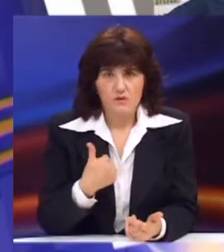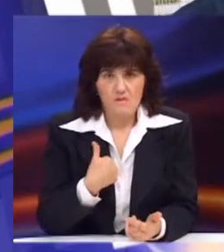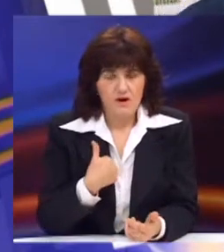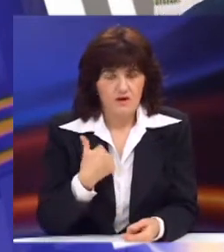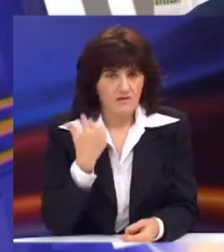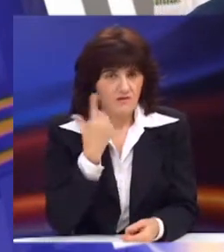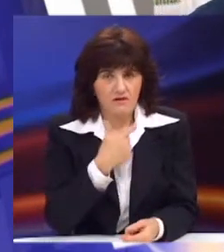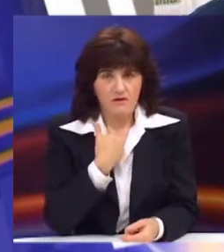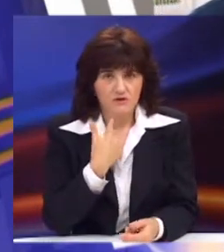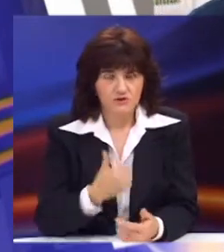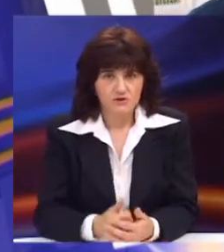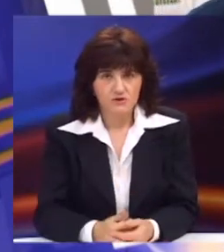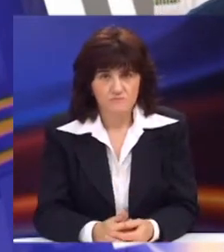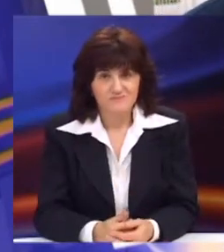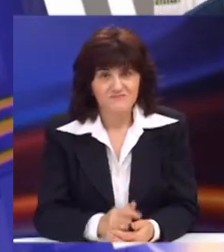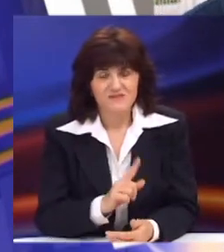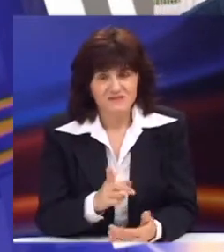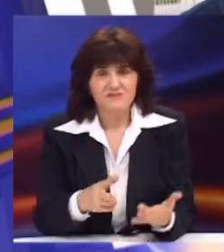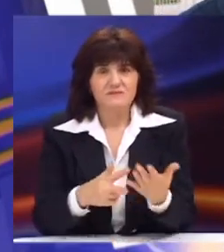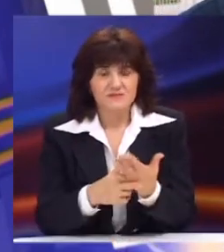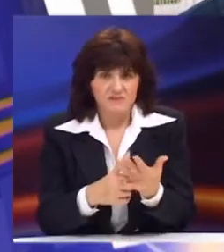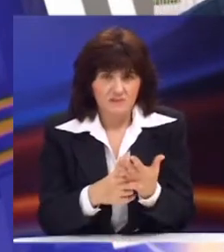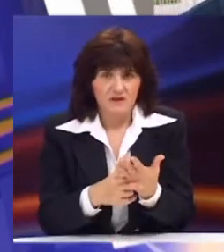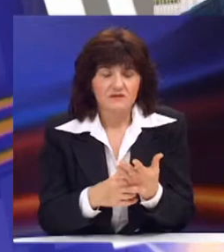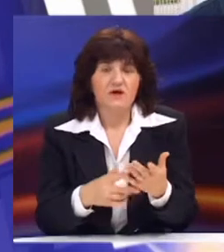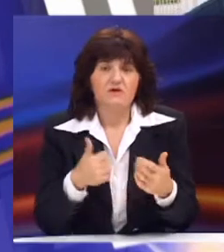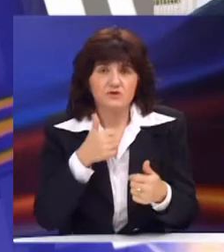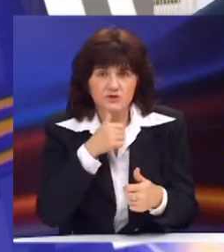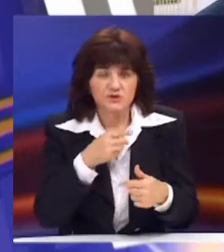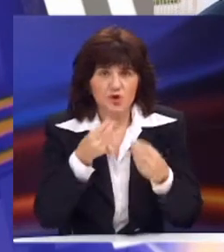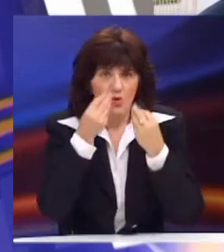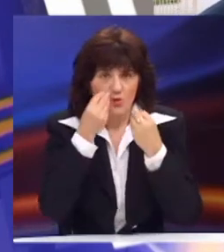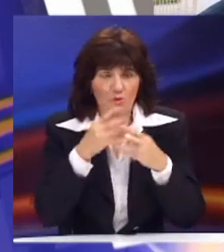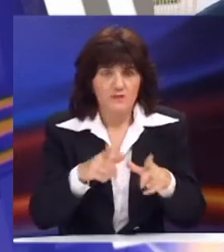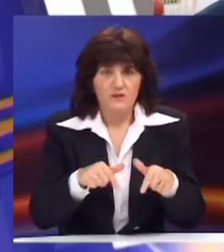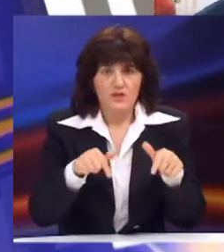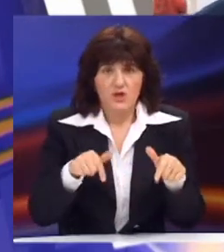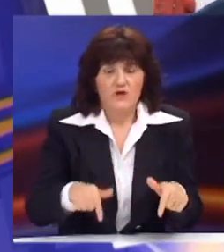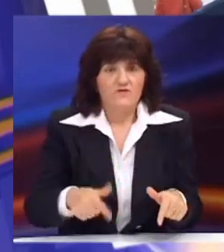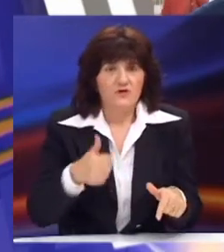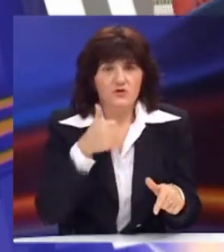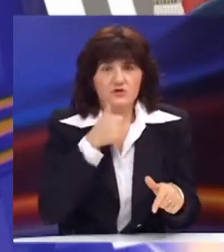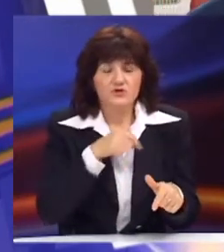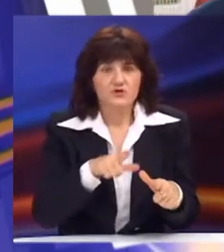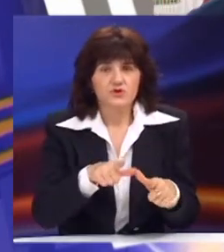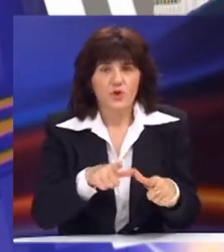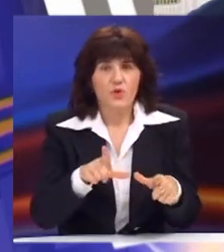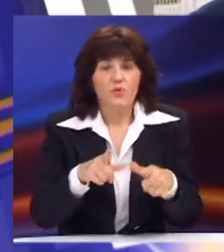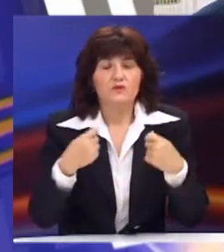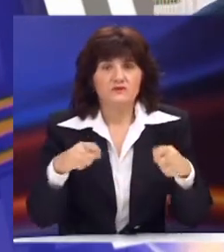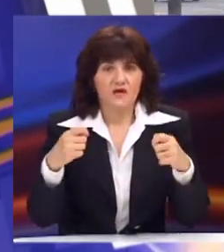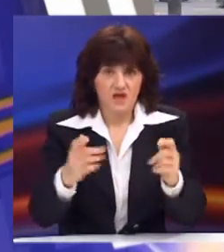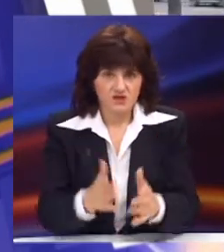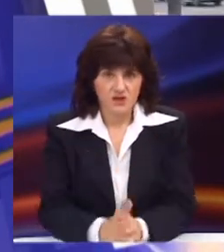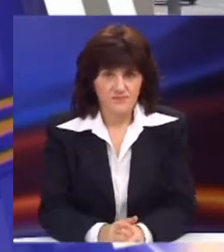drugo, meni lično, da kažem, ne da mi smeta, smeta mi zato što će upropasti i ovo što